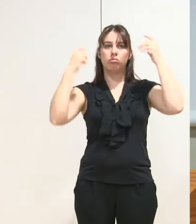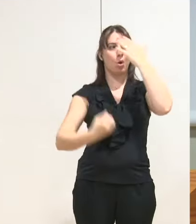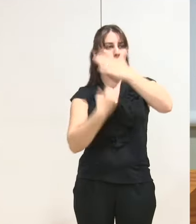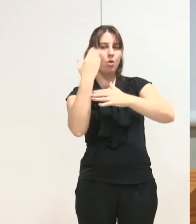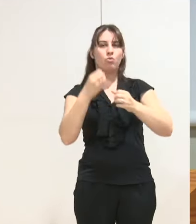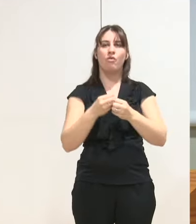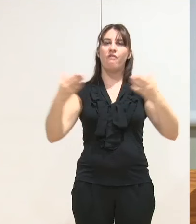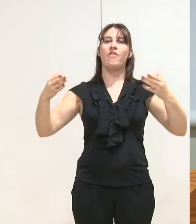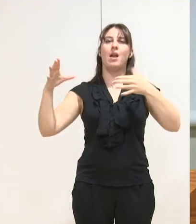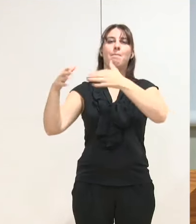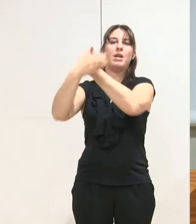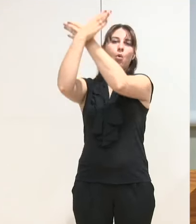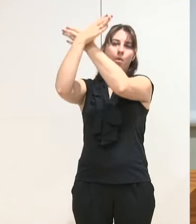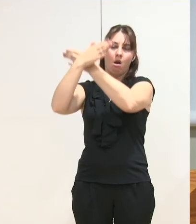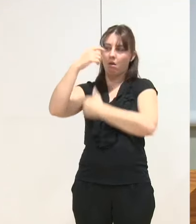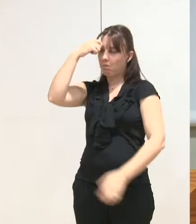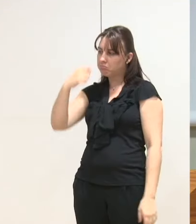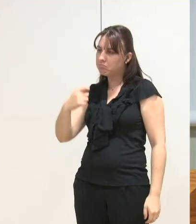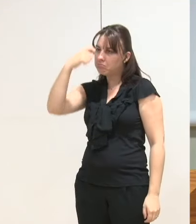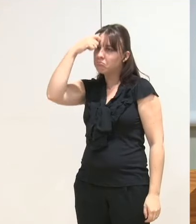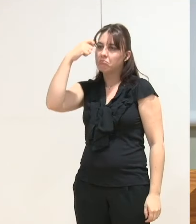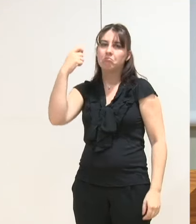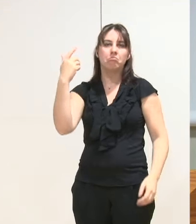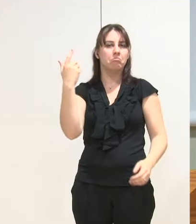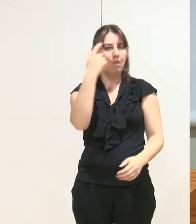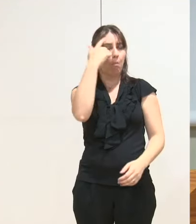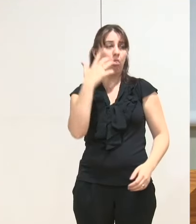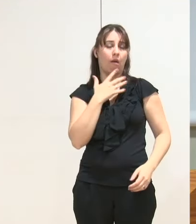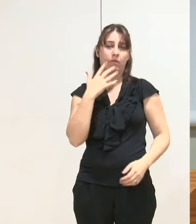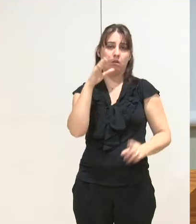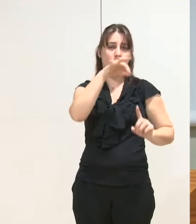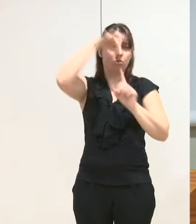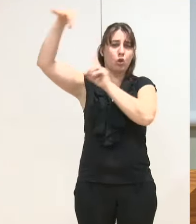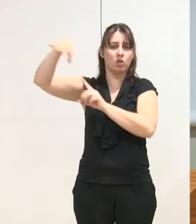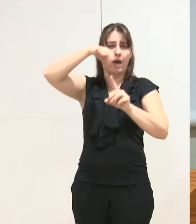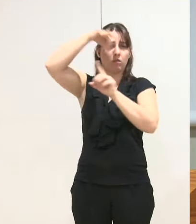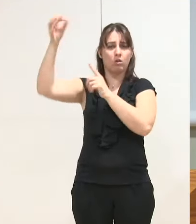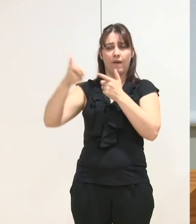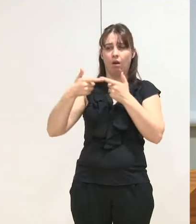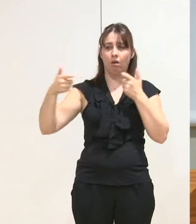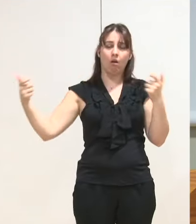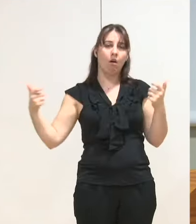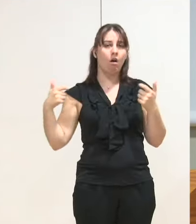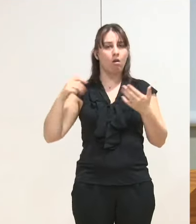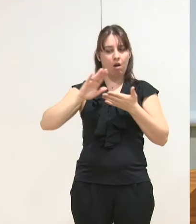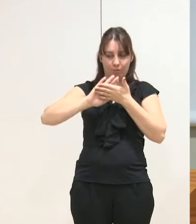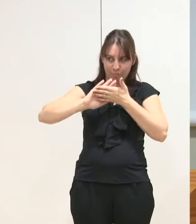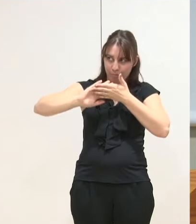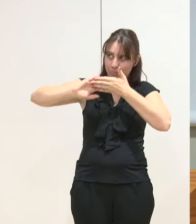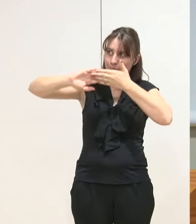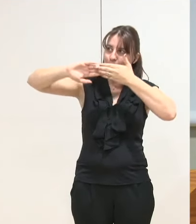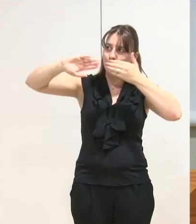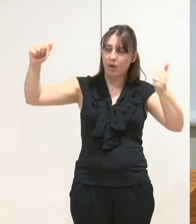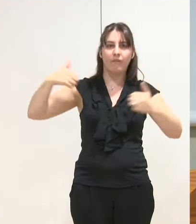métropole et et je crois que ces transferts se passe avec c'est l'occasion de